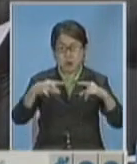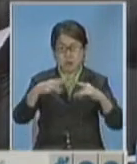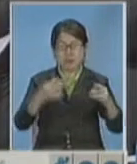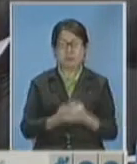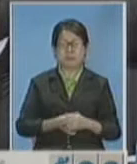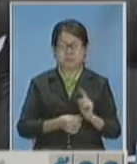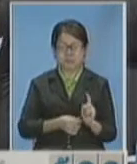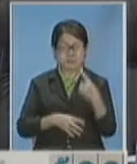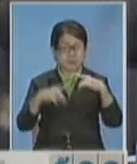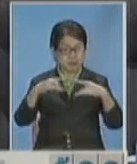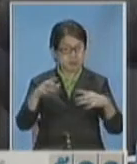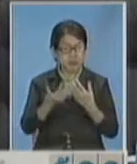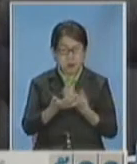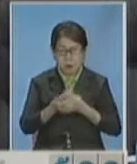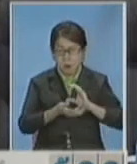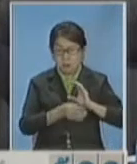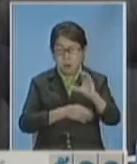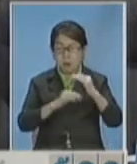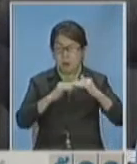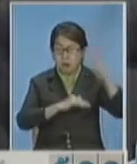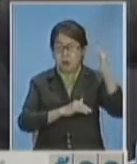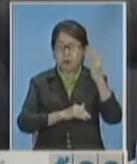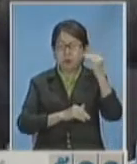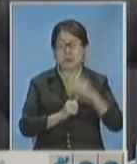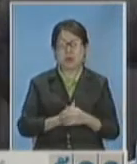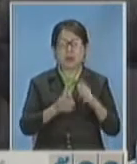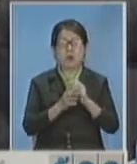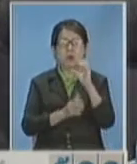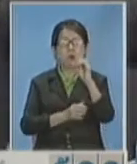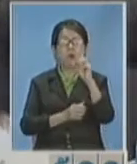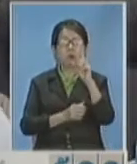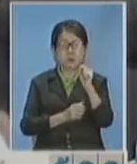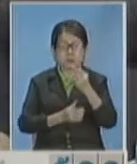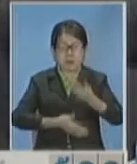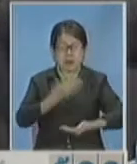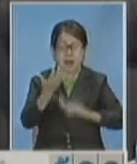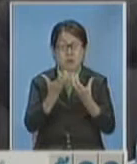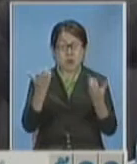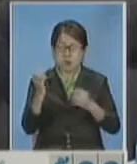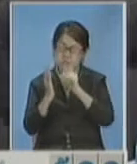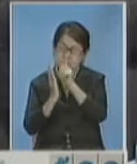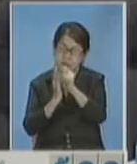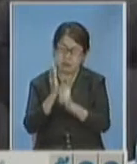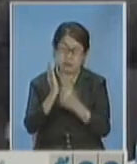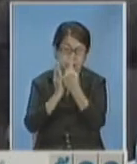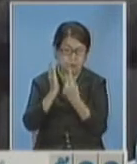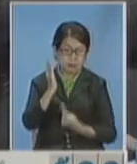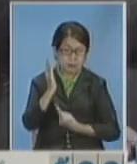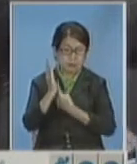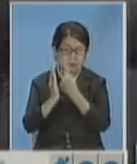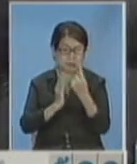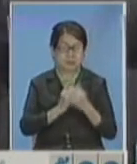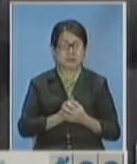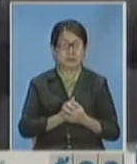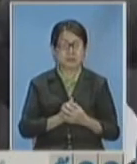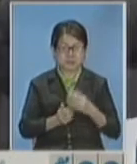การนึงไม่สมดุลแล้วก็มากเกินไปนะคะยกตัวอย่างเช่นเรื่องของโอท็อปค่ะงบประมาณนะคะ1ตำบล1ผลิตภัณฑ์ดิ